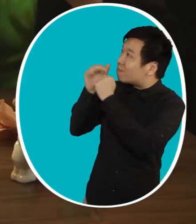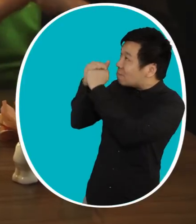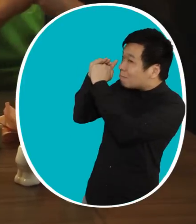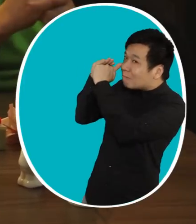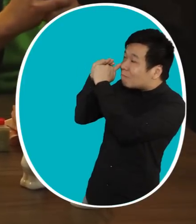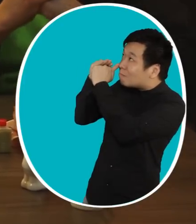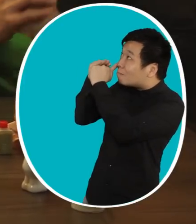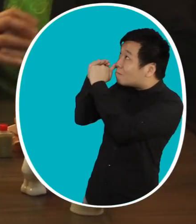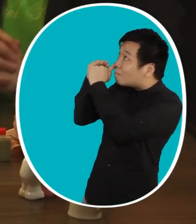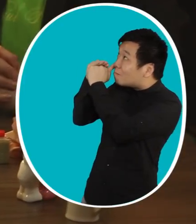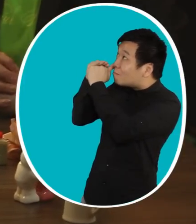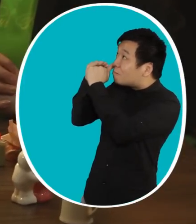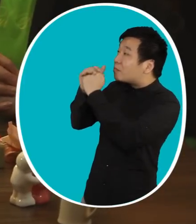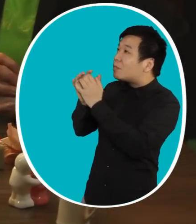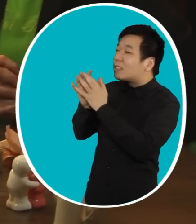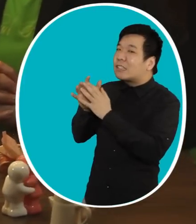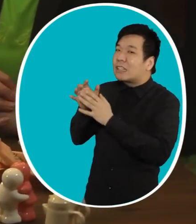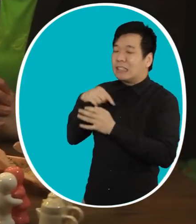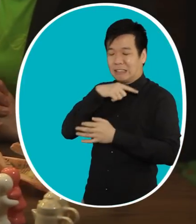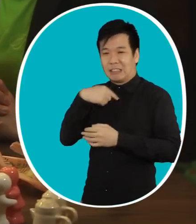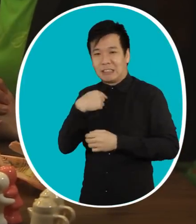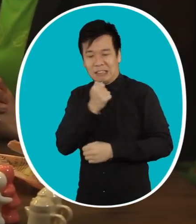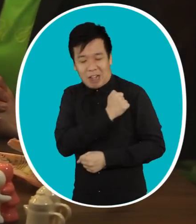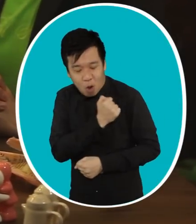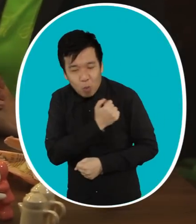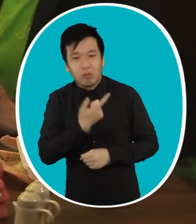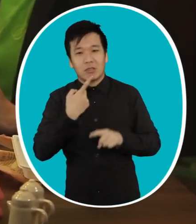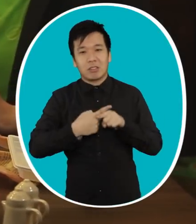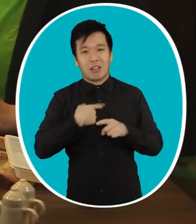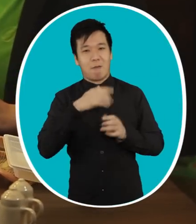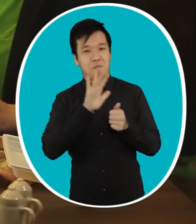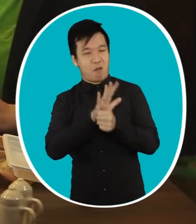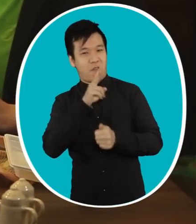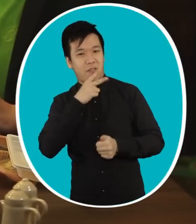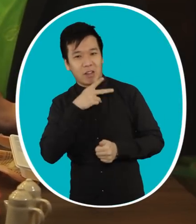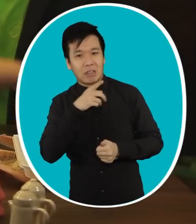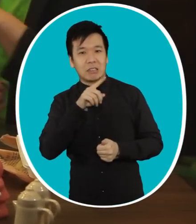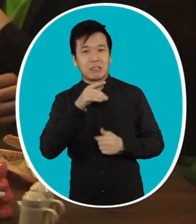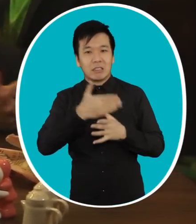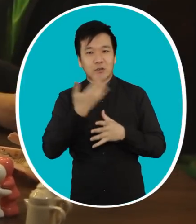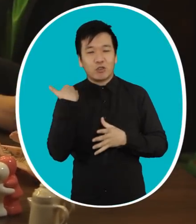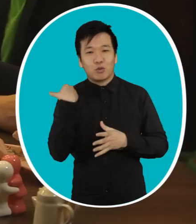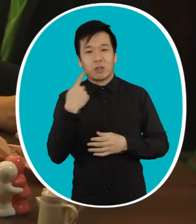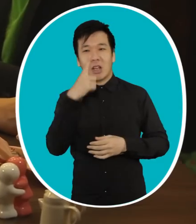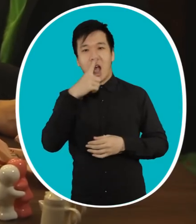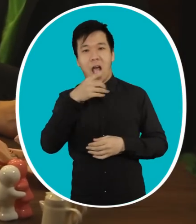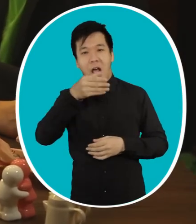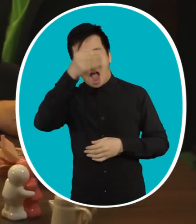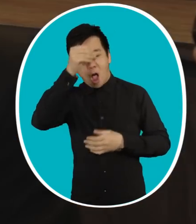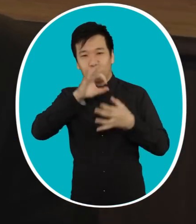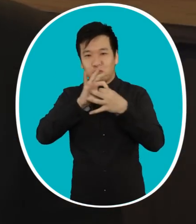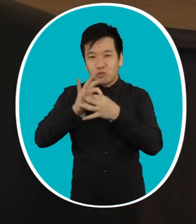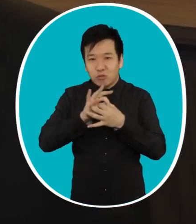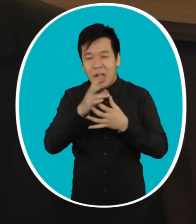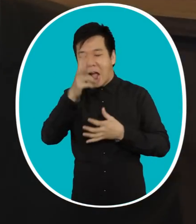面。因為他好勞苦功高幫我哋翻譯，點解咧？因為上次開完學聯